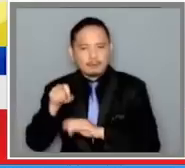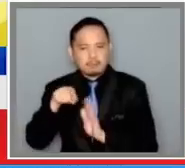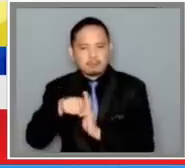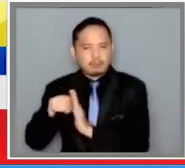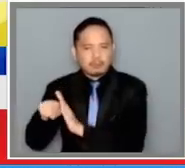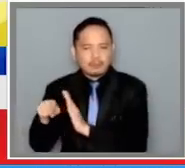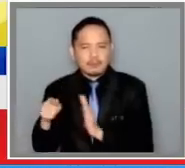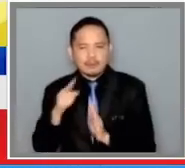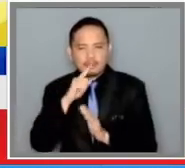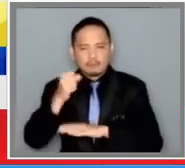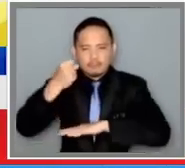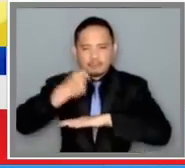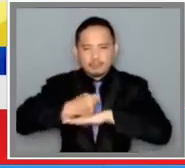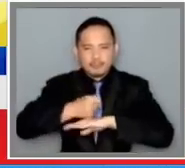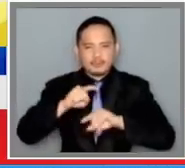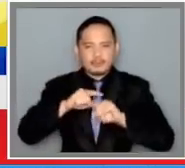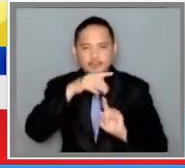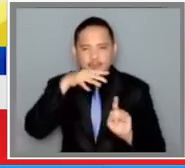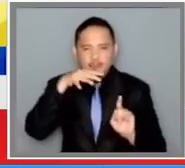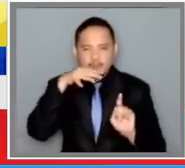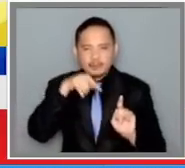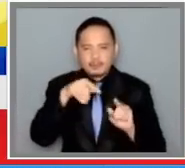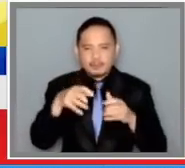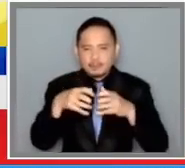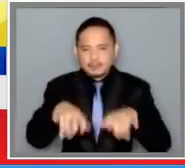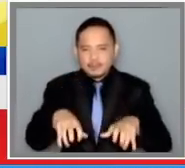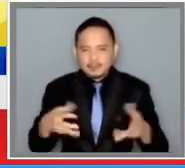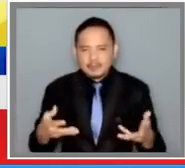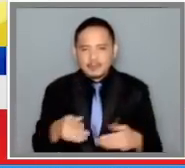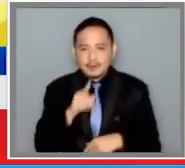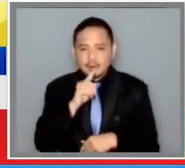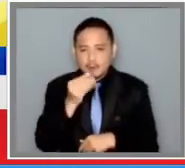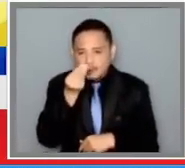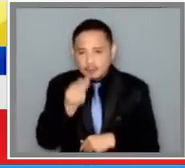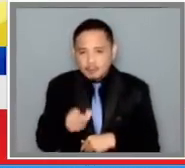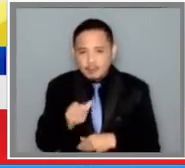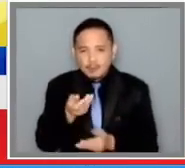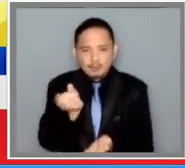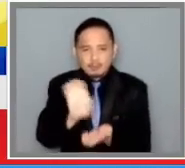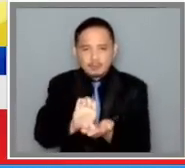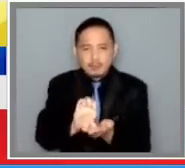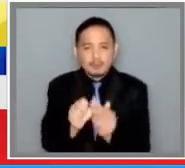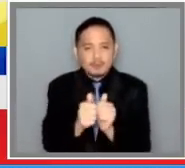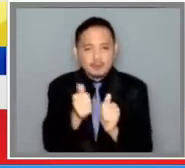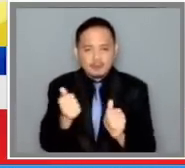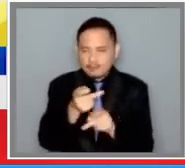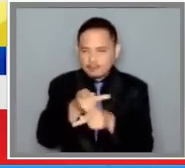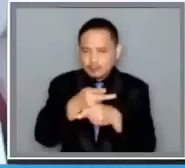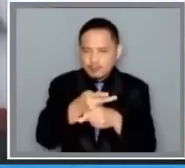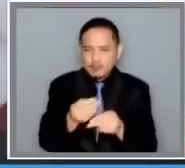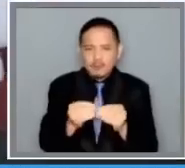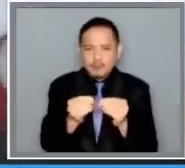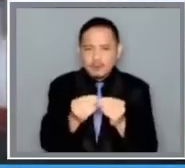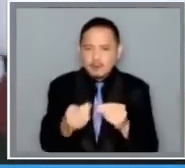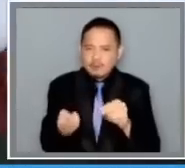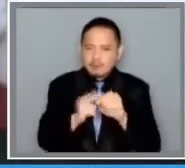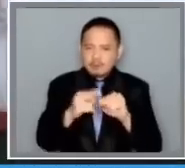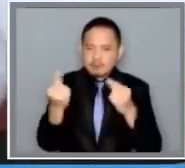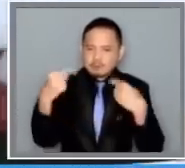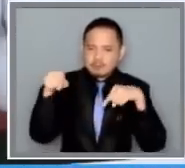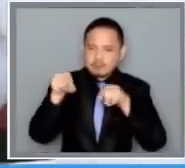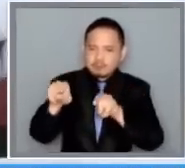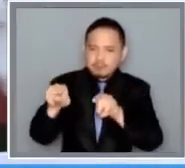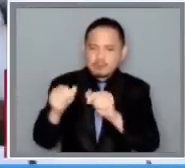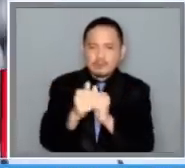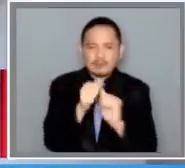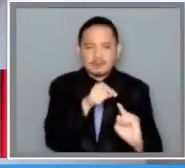yung egg industry. Yung mga kukunti ang kapital, tumaas yung cost of production, nagbawas na sila. Ayon pa sa Philippine Egg